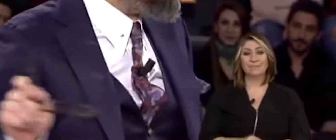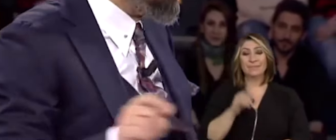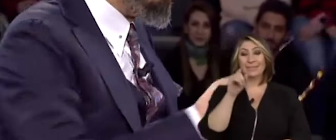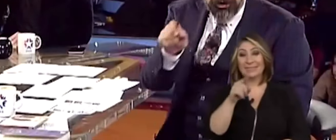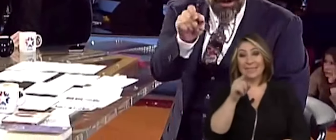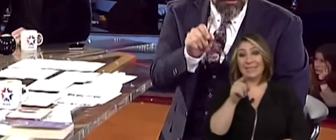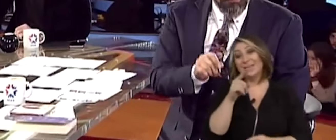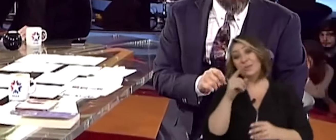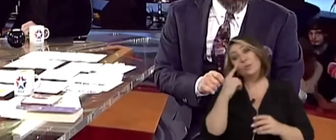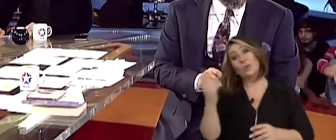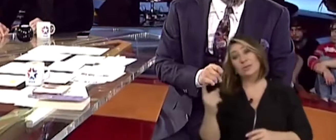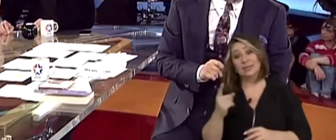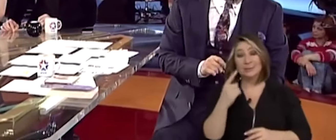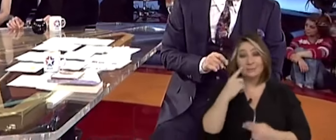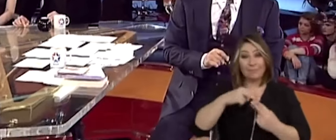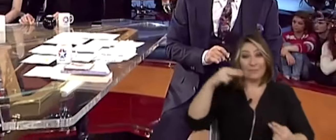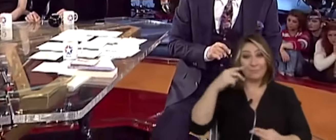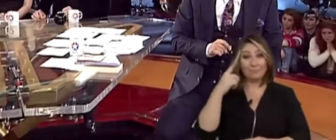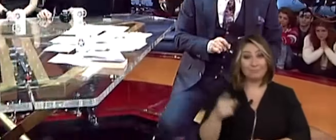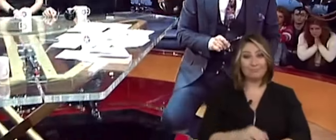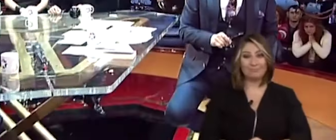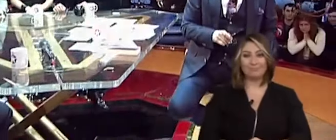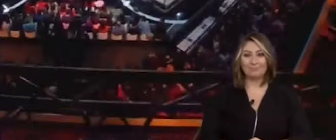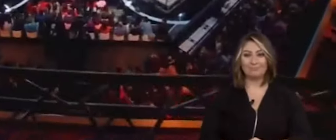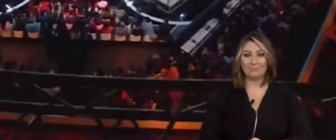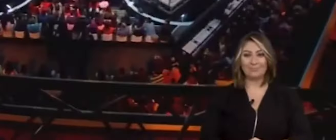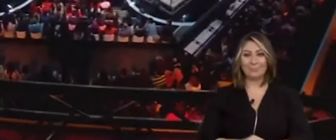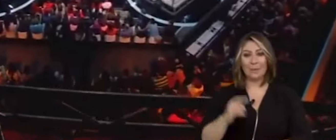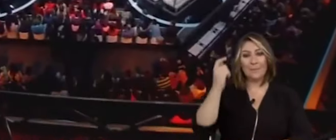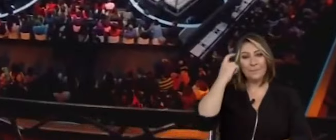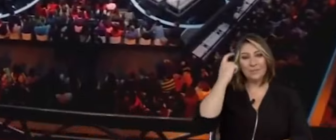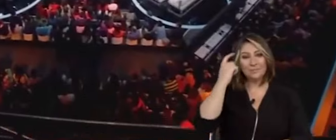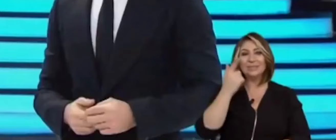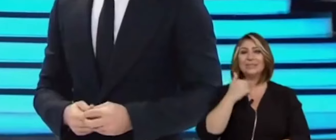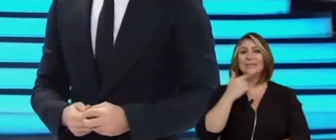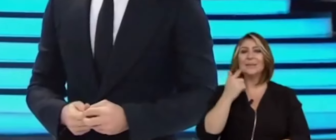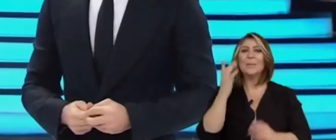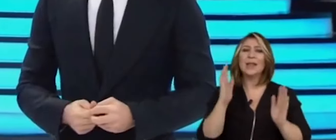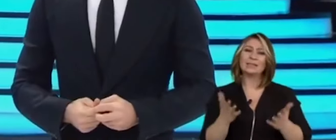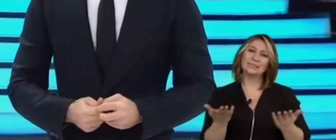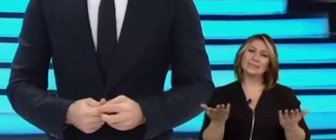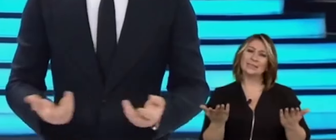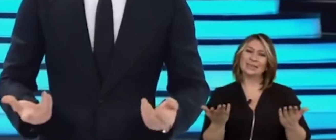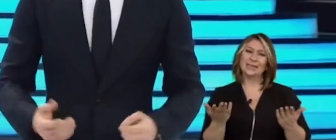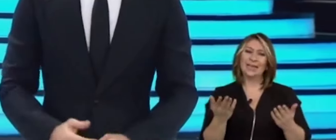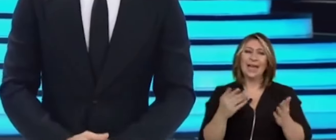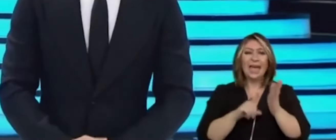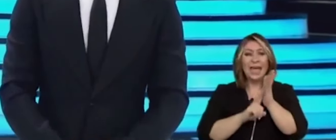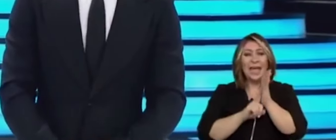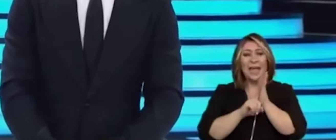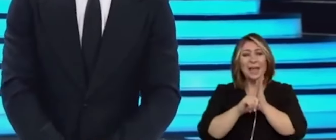Bey'le durumlarını göreceğimiz bir bant geliyor. Buyursunlar. Başımın tatlı belası,